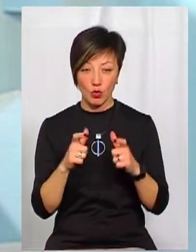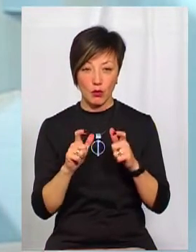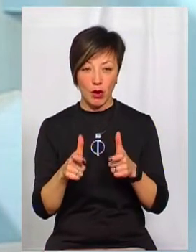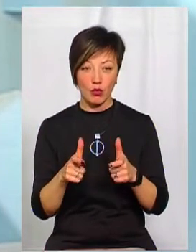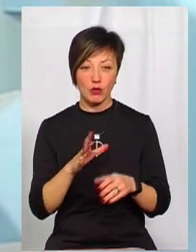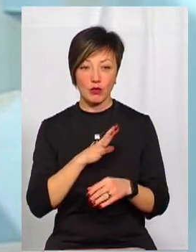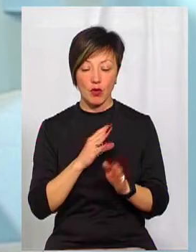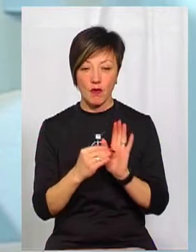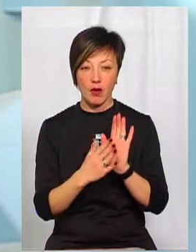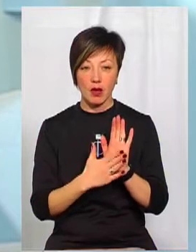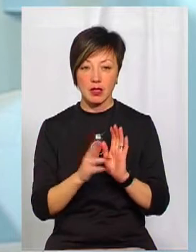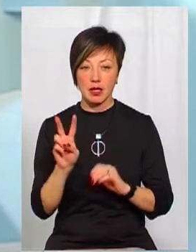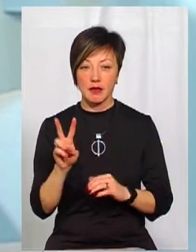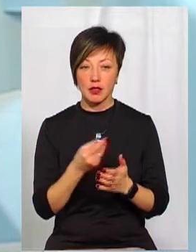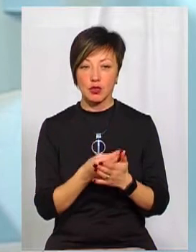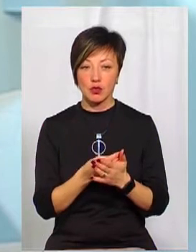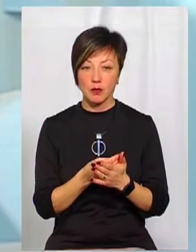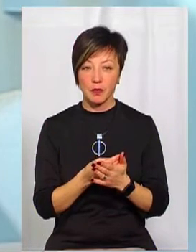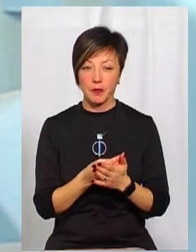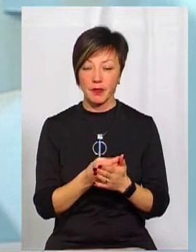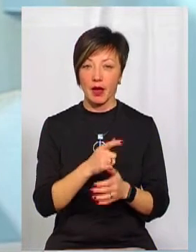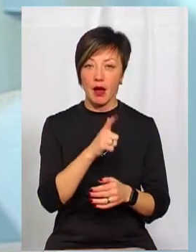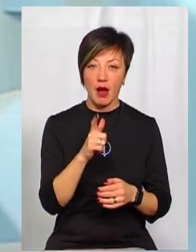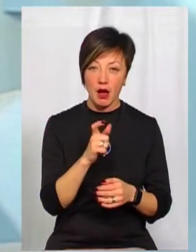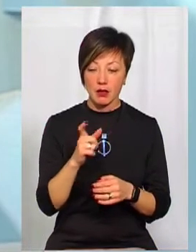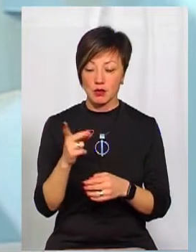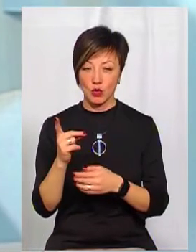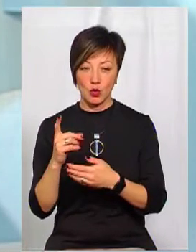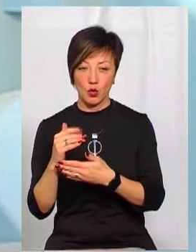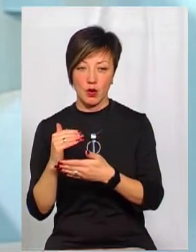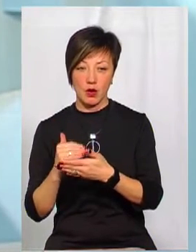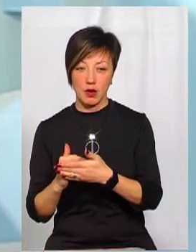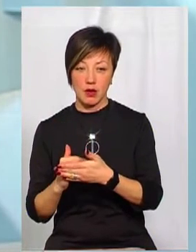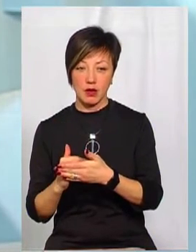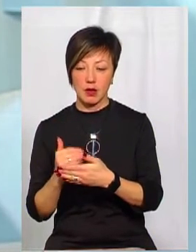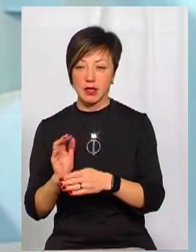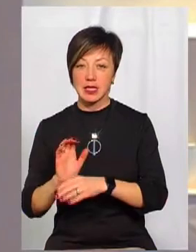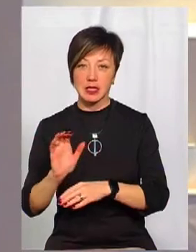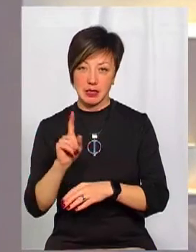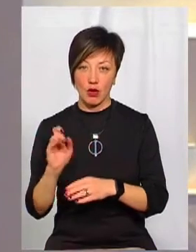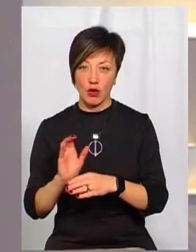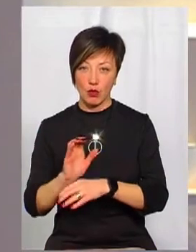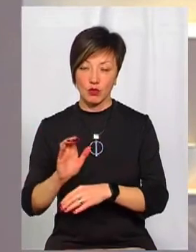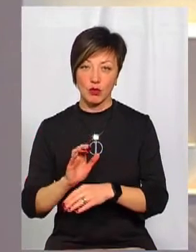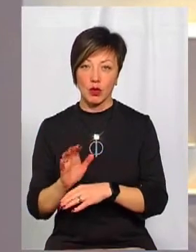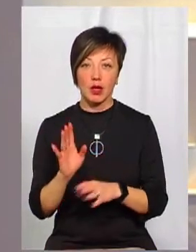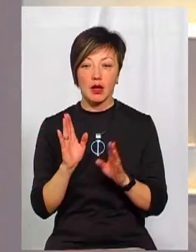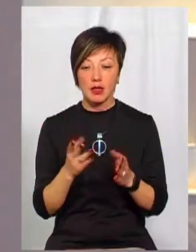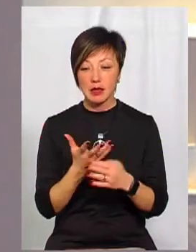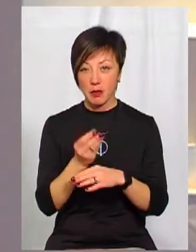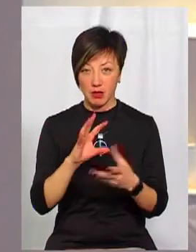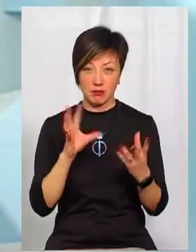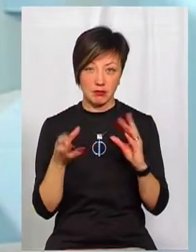рахунку було вказано дві суми. Одна була за газ, а одна була за його розподіл. Але ми звертали увагу, скільки до